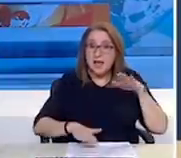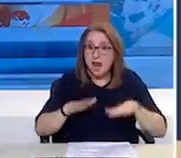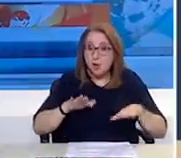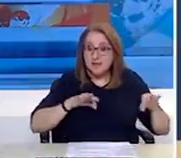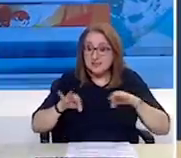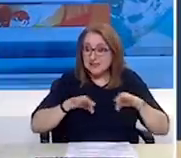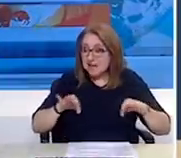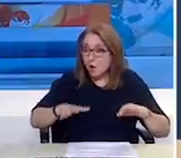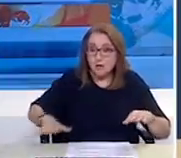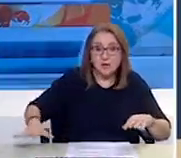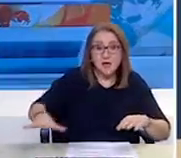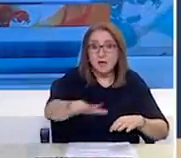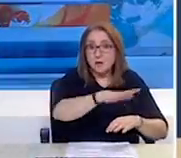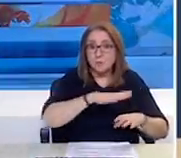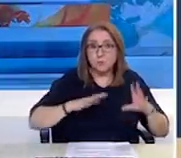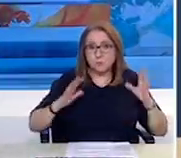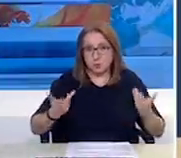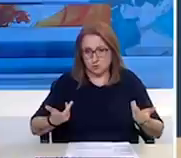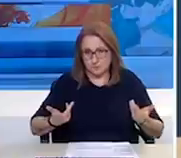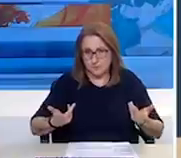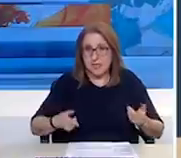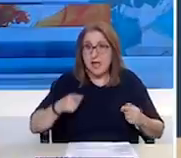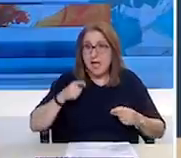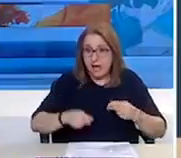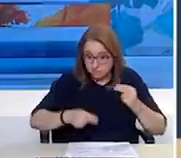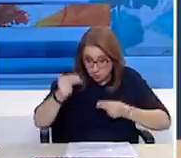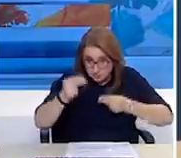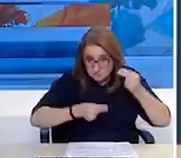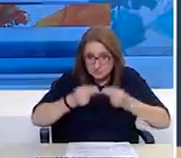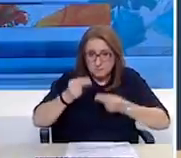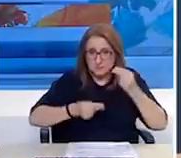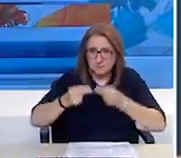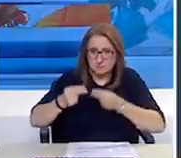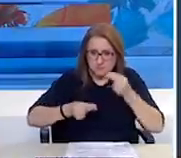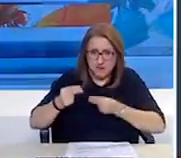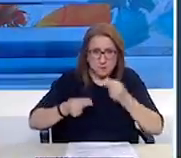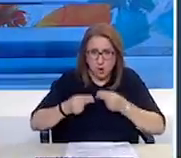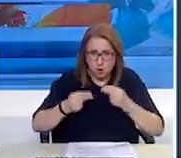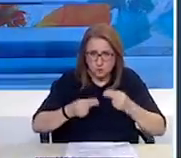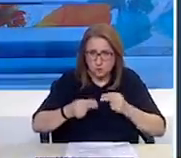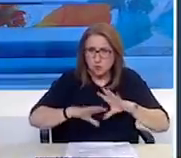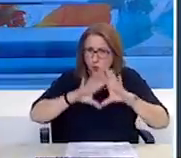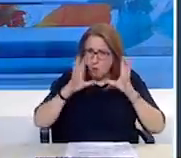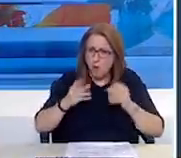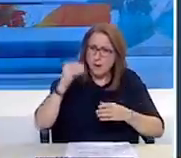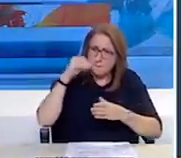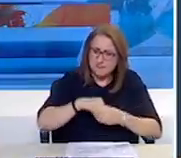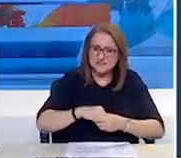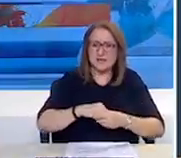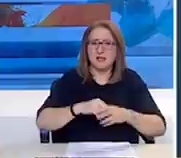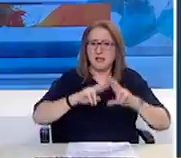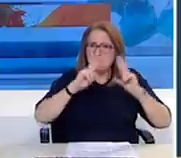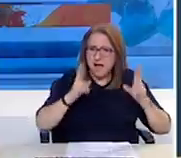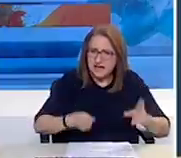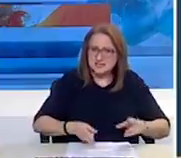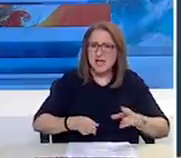καταστήματος. Ο κανόνας υπολογισμού των επιτρεπόμενων ατόμων εντός των εμπορικών καταστημάτων και των επιχειρήσεων παροχής υπηρεσιών